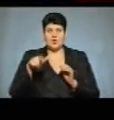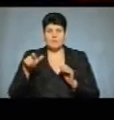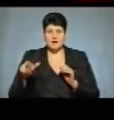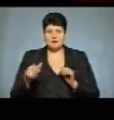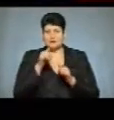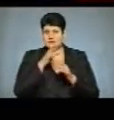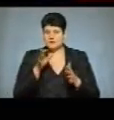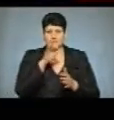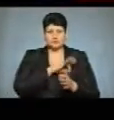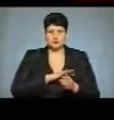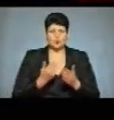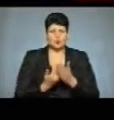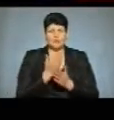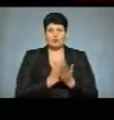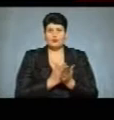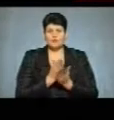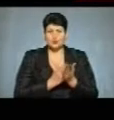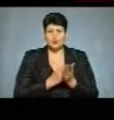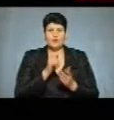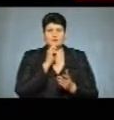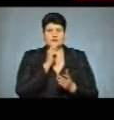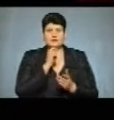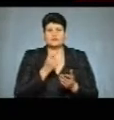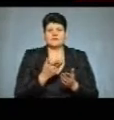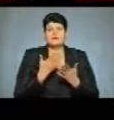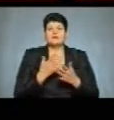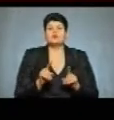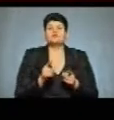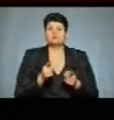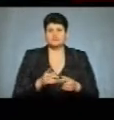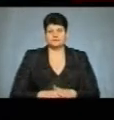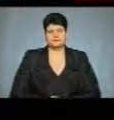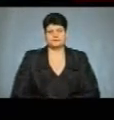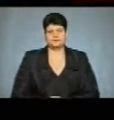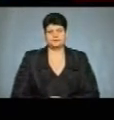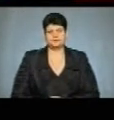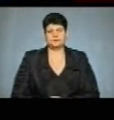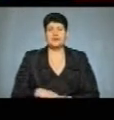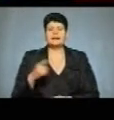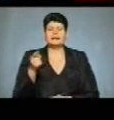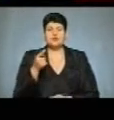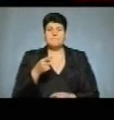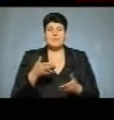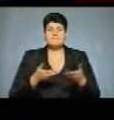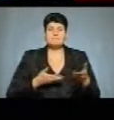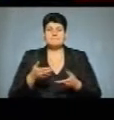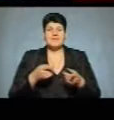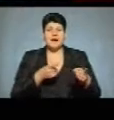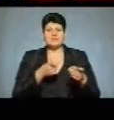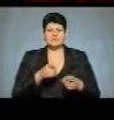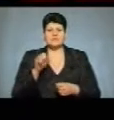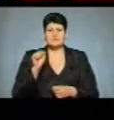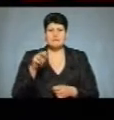не змогла скористатись новою послугою. Кореспонденти новин з'ясовували, чому. Тернопільська біатлоністка Анастасія Меркушина